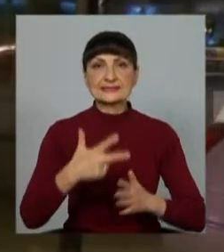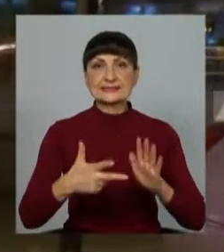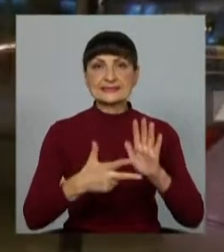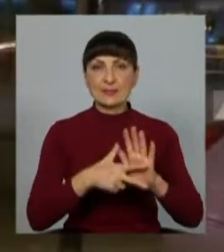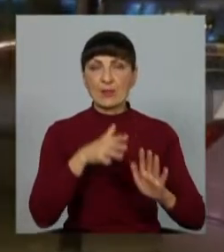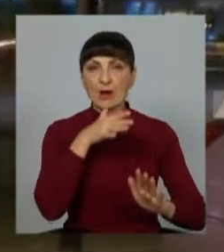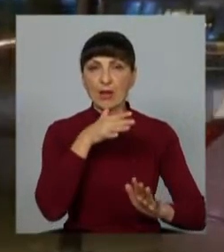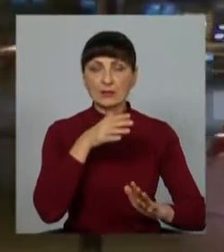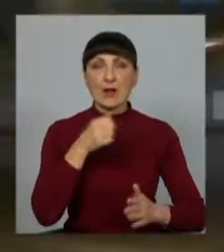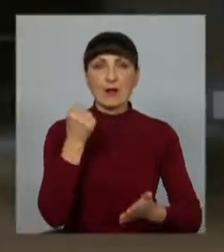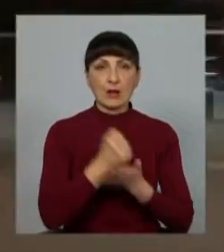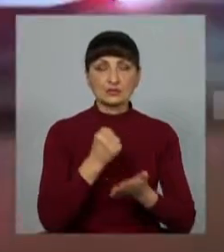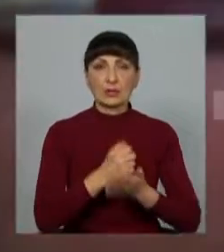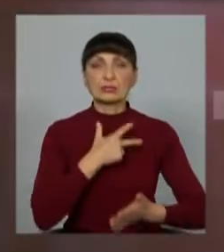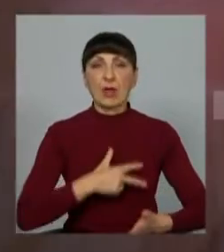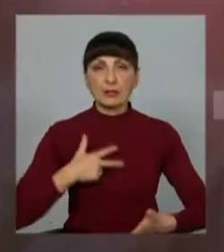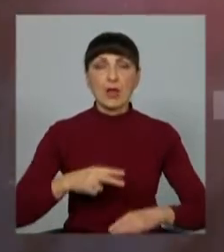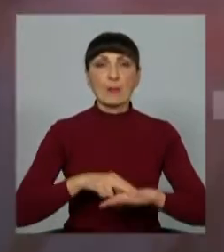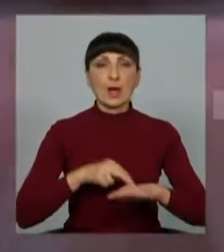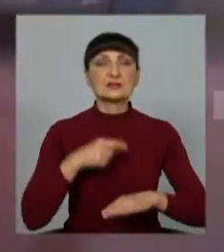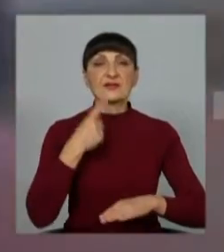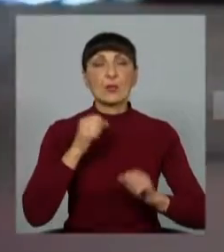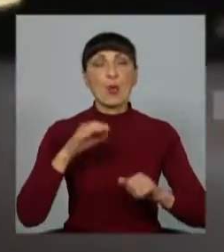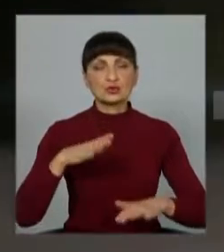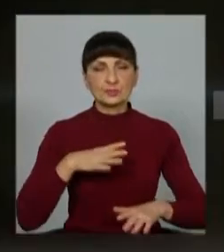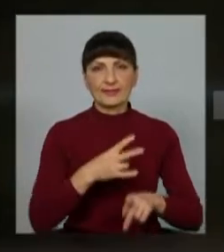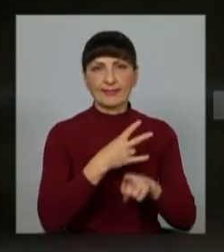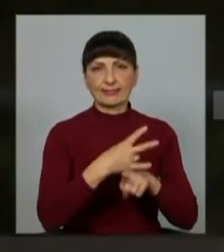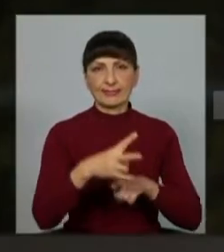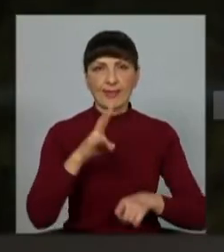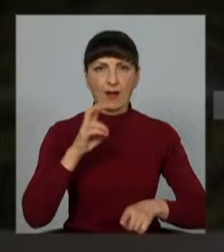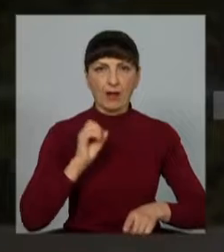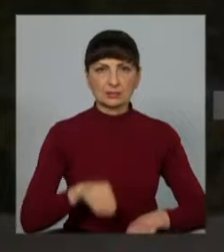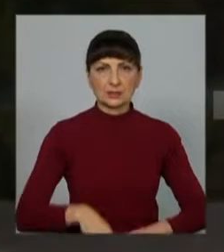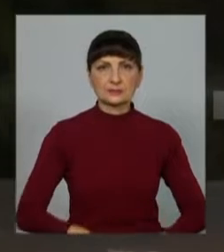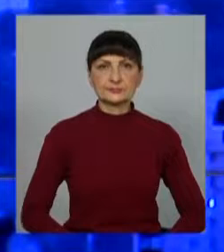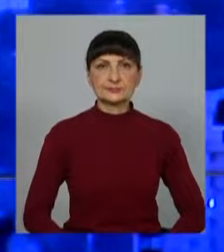37-летним гражданином Дании. Полиция не исключает версию теракта.